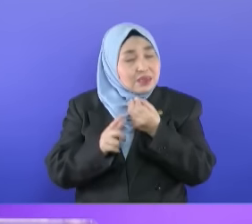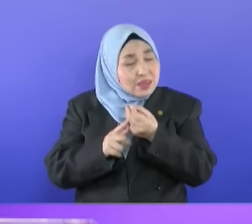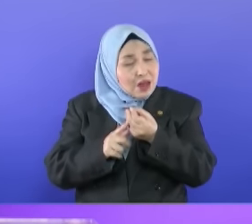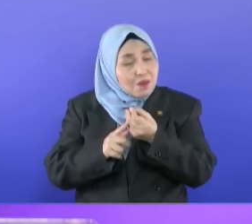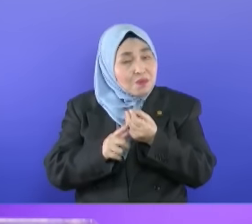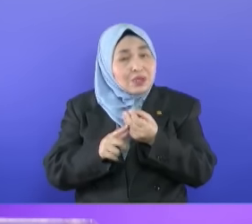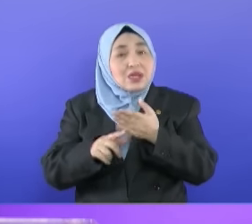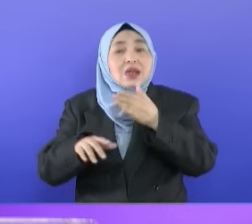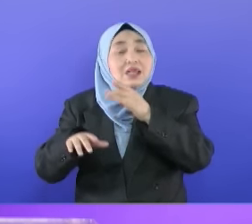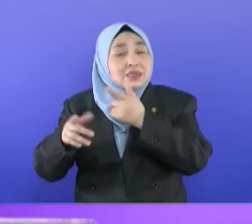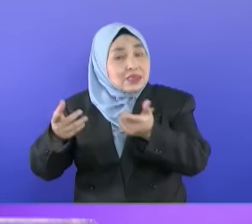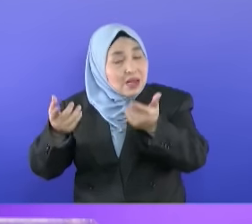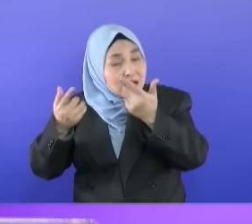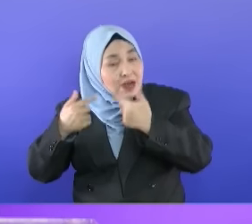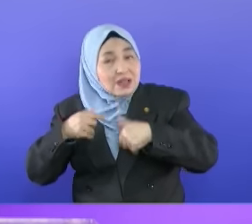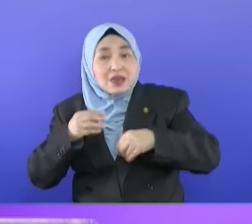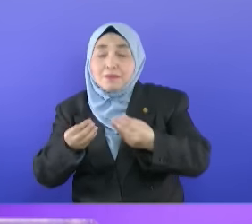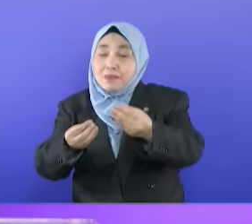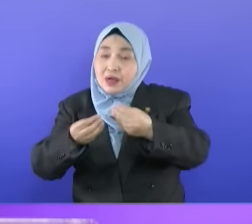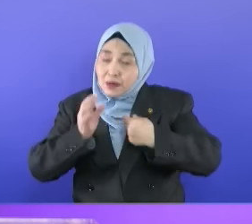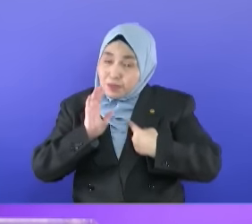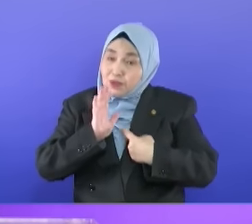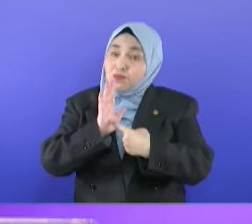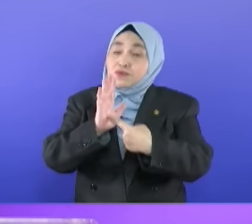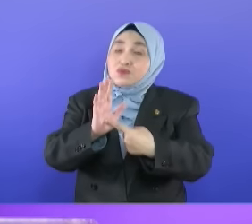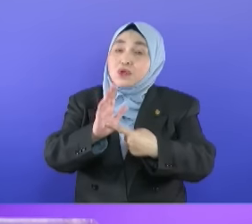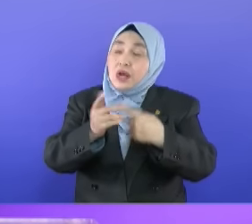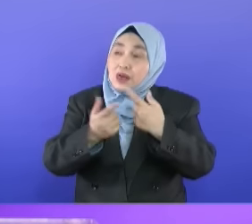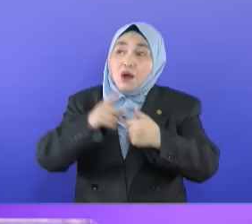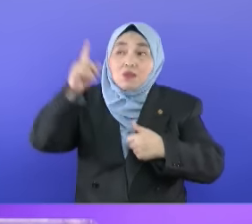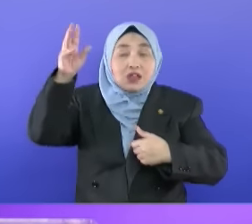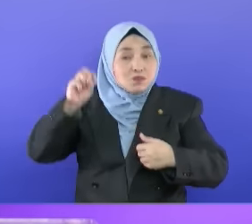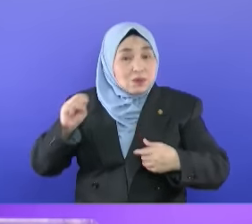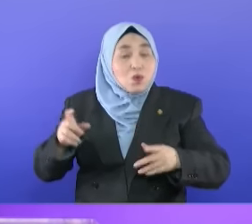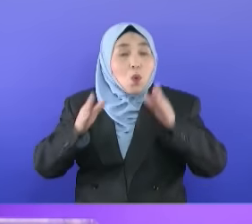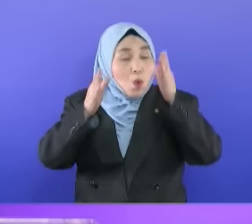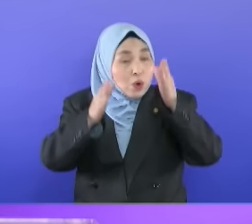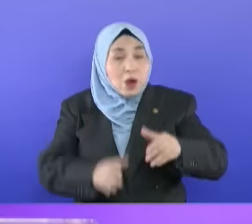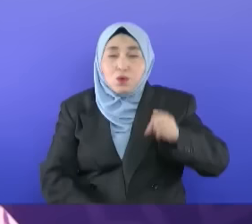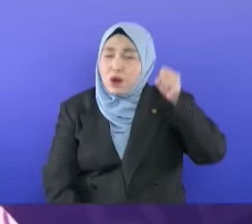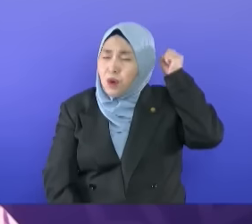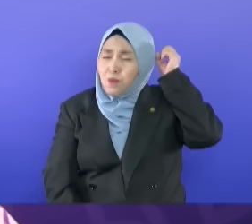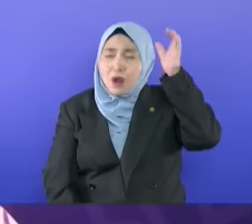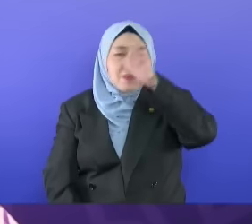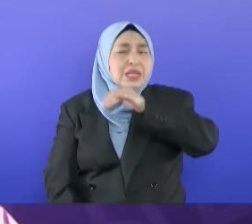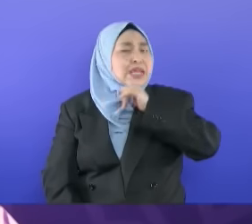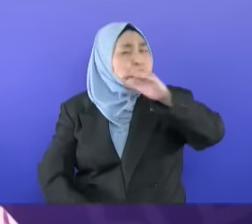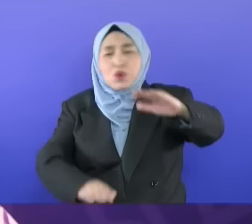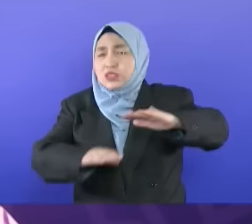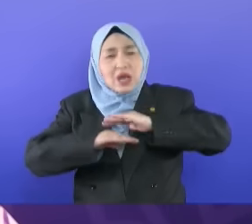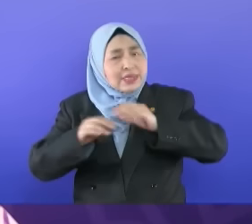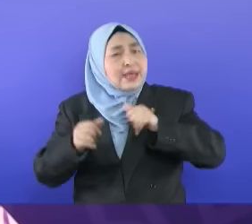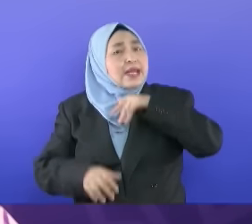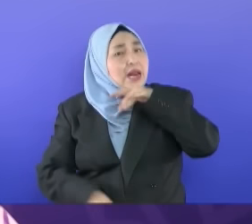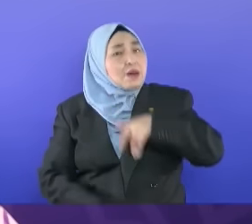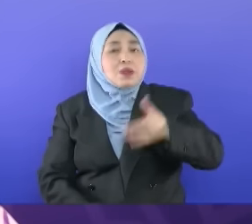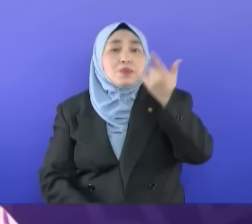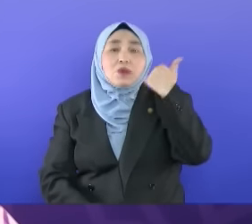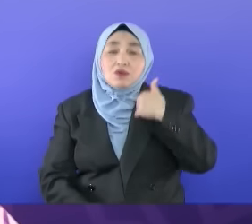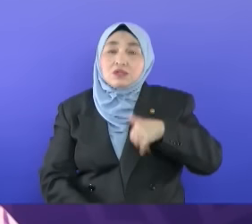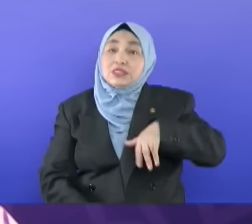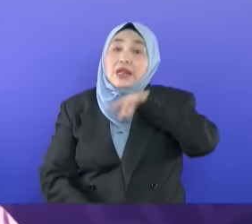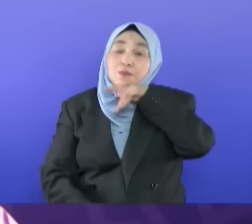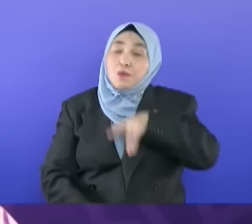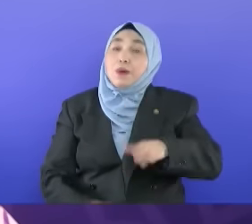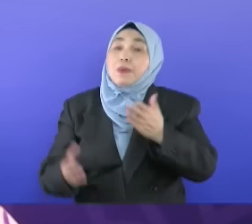ya satu petunjuk kebesaran daripada Allah subhanahu wa taala jadi orang-orang musyrik misalnya dengan nabi Karena nabi bawa Quran